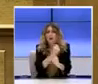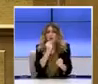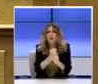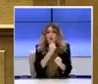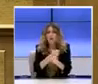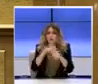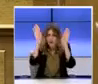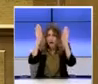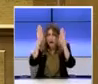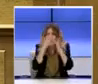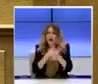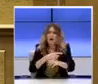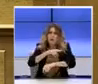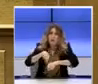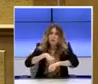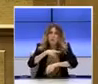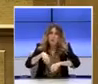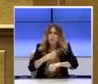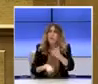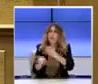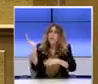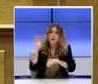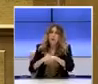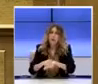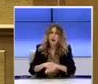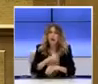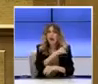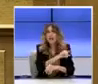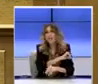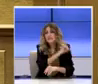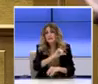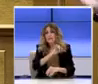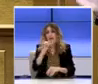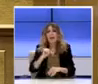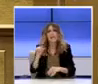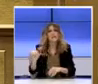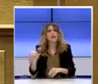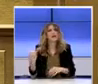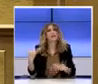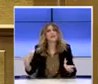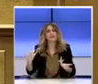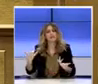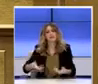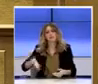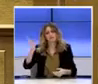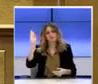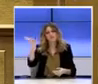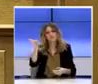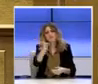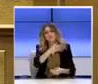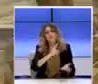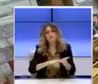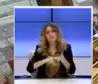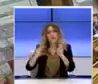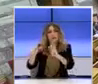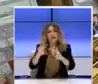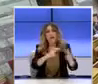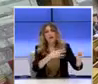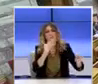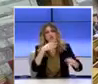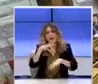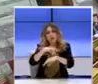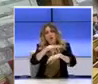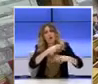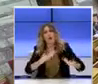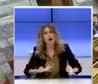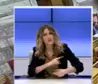Σάββα, επειδή νόσησαν οι άνθρωποι. Και εσχάτως, ο υφυπουργός σας, ο συμπαθής κύριος Κονταζαμάνης,